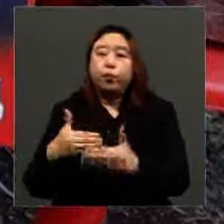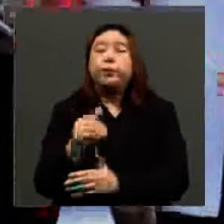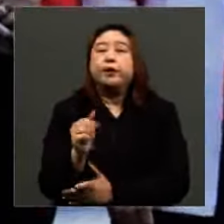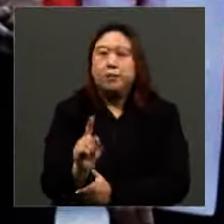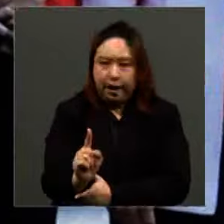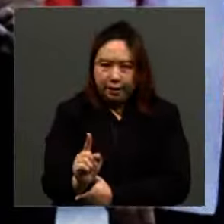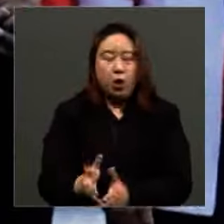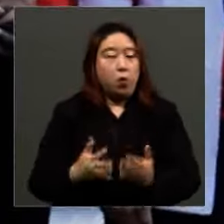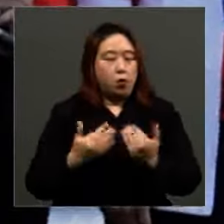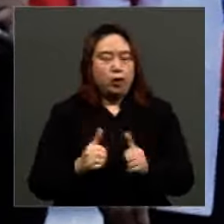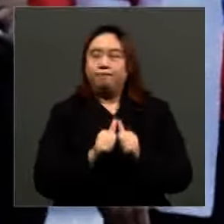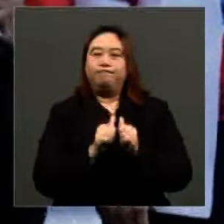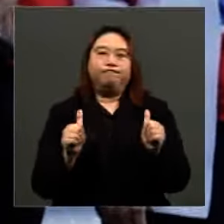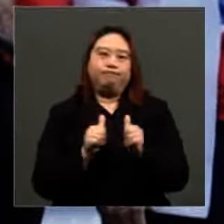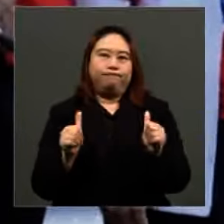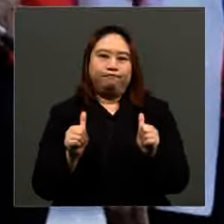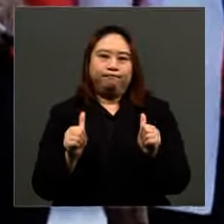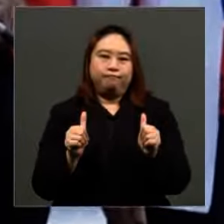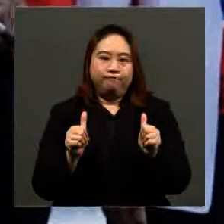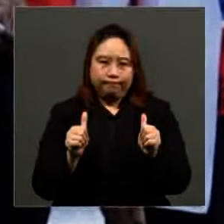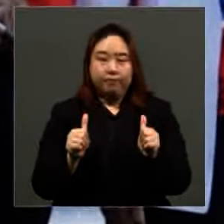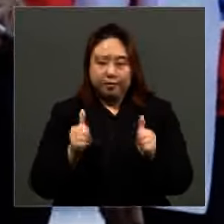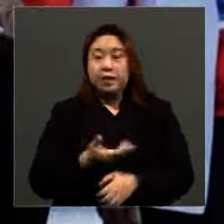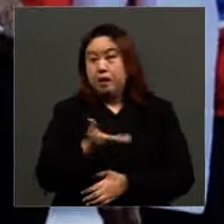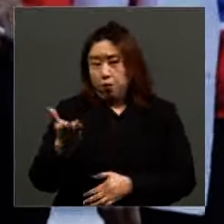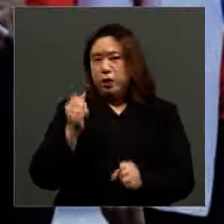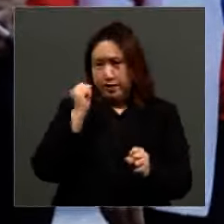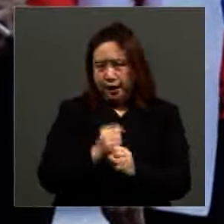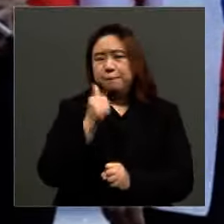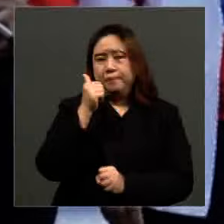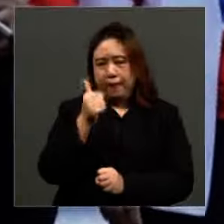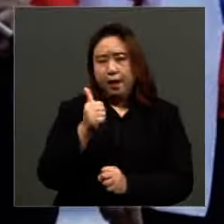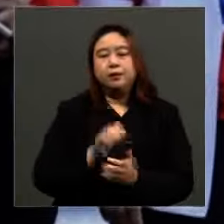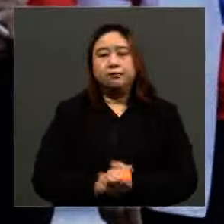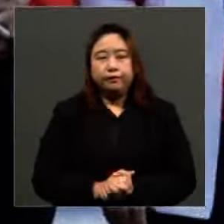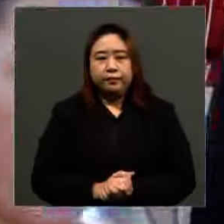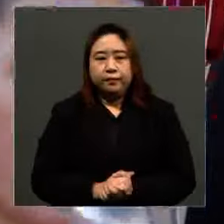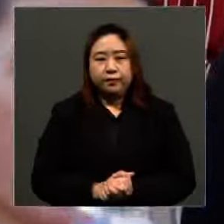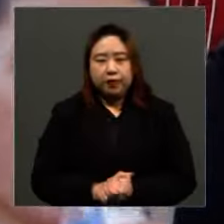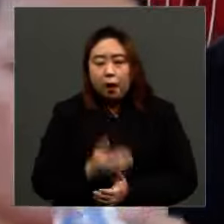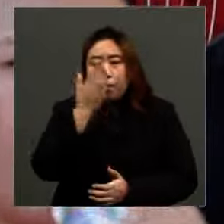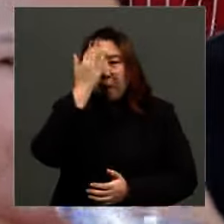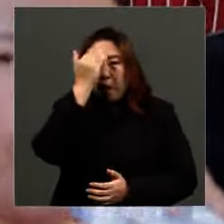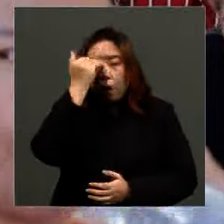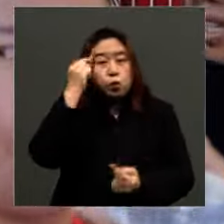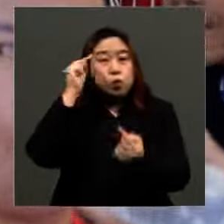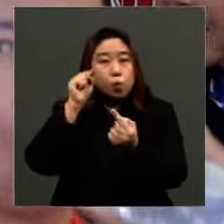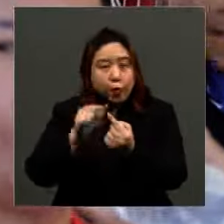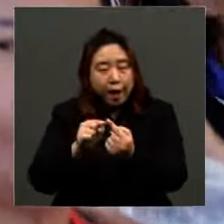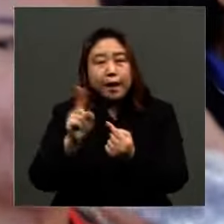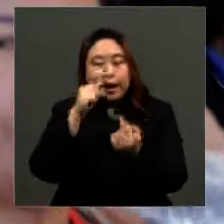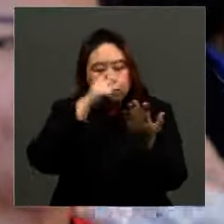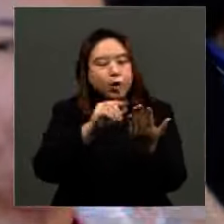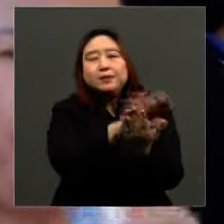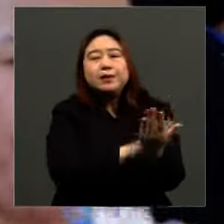เป็นเรื่องดีทั้งนั้นนะคะถือว่าเป็นเจตนาที่ทุกคนสามารถทำได้และทำได้เต็มที่เพราะเป็นจุดมุ่งหมายทำให้ประเทศชาติ